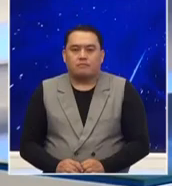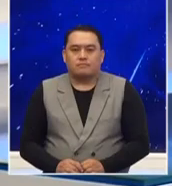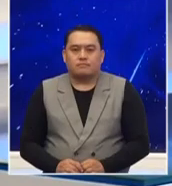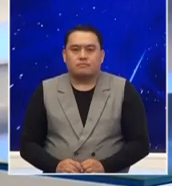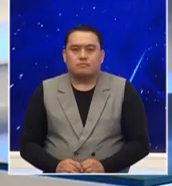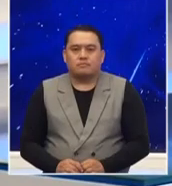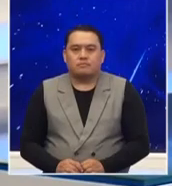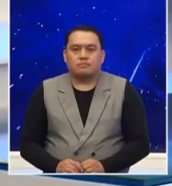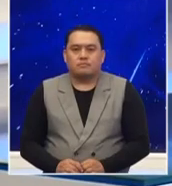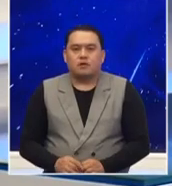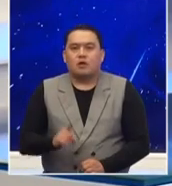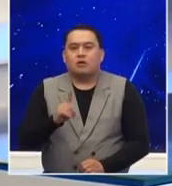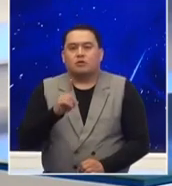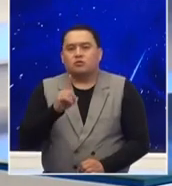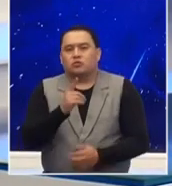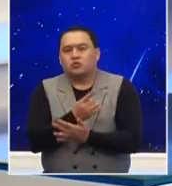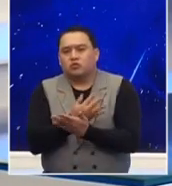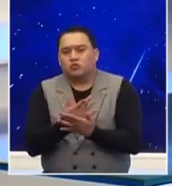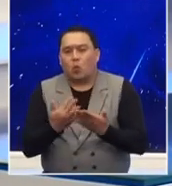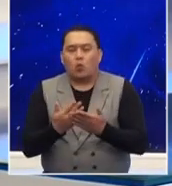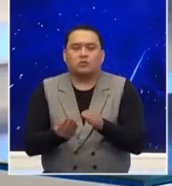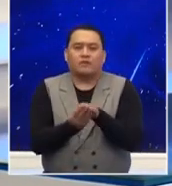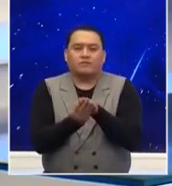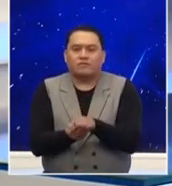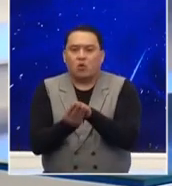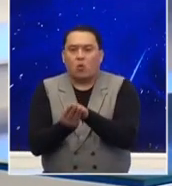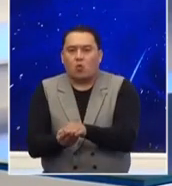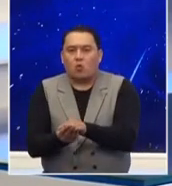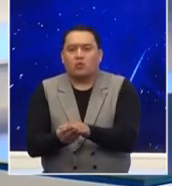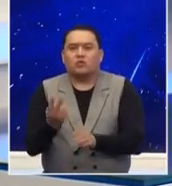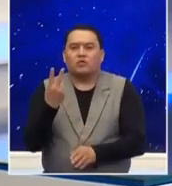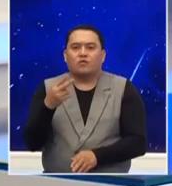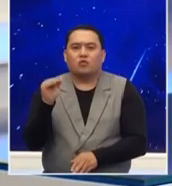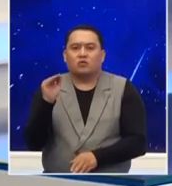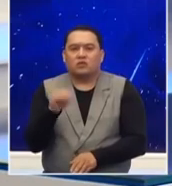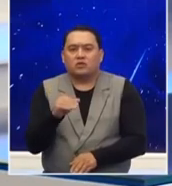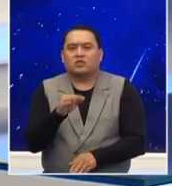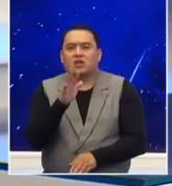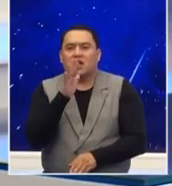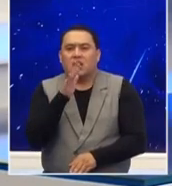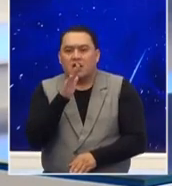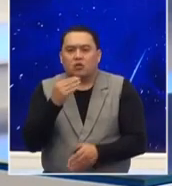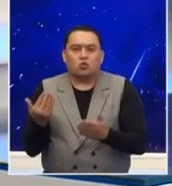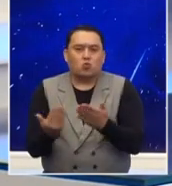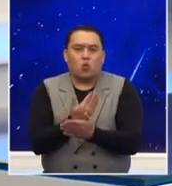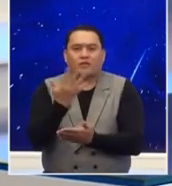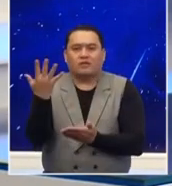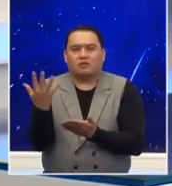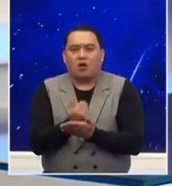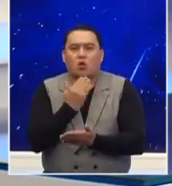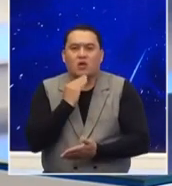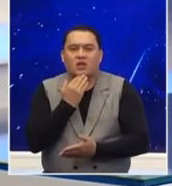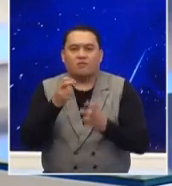Более сотни саркофагов, погребальные принадлежности, десятки статуэток возрастом более 2500 лет – новые находки